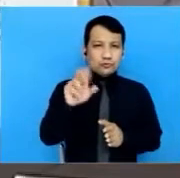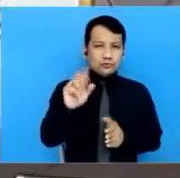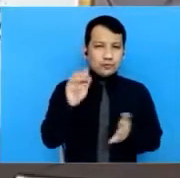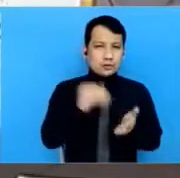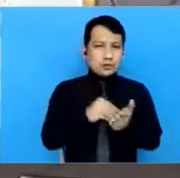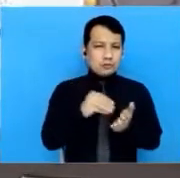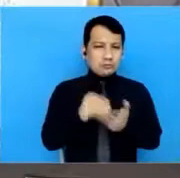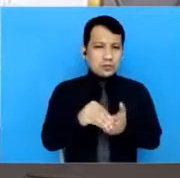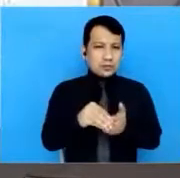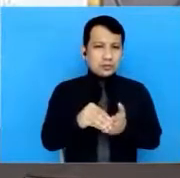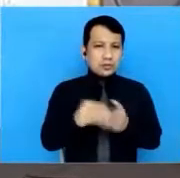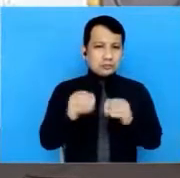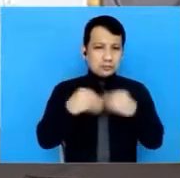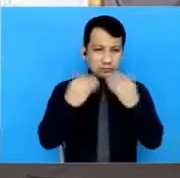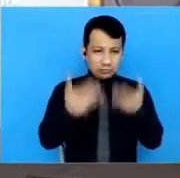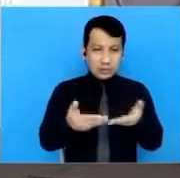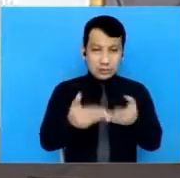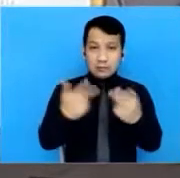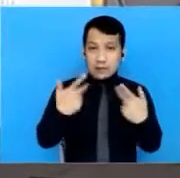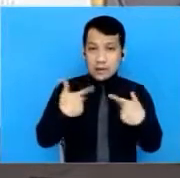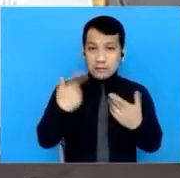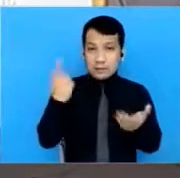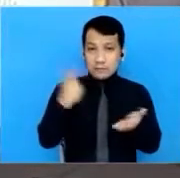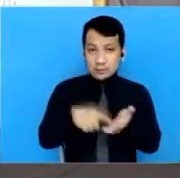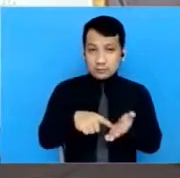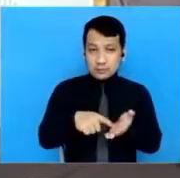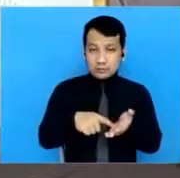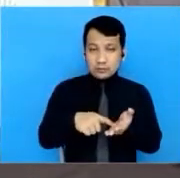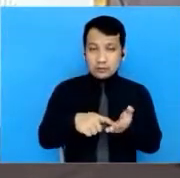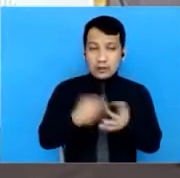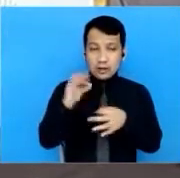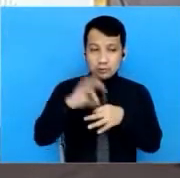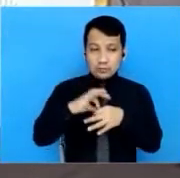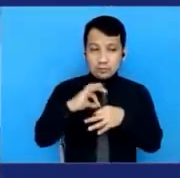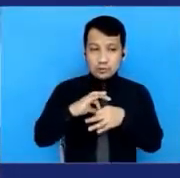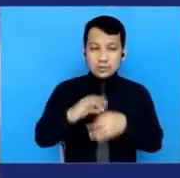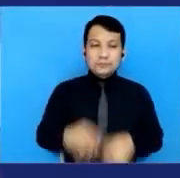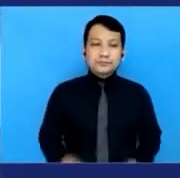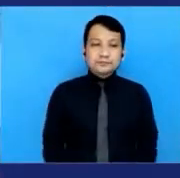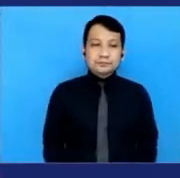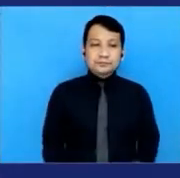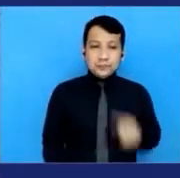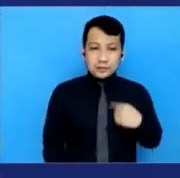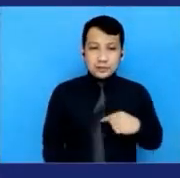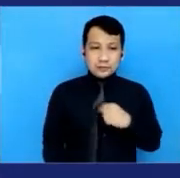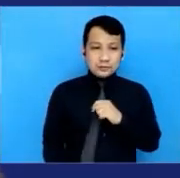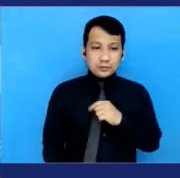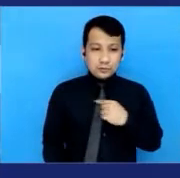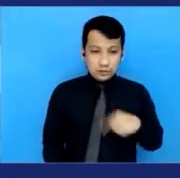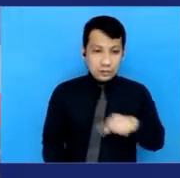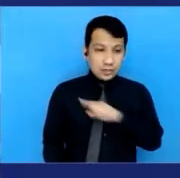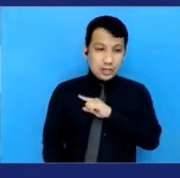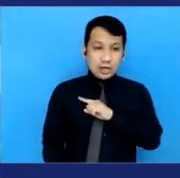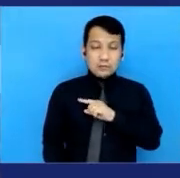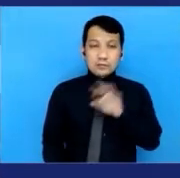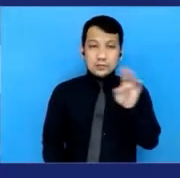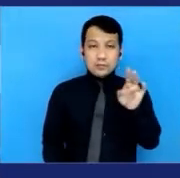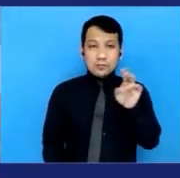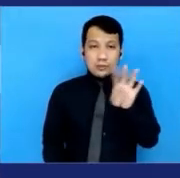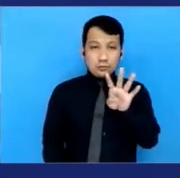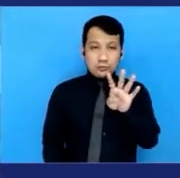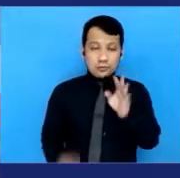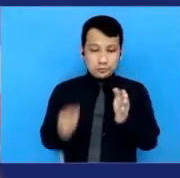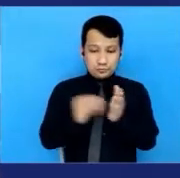ang mabibigyan ng pagkakataong makapagparehistro at makaboto. We have 74 million eligible voters,